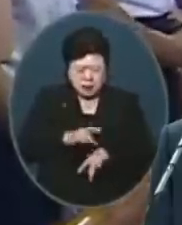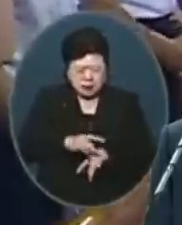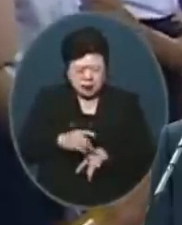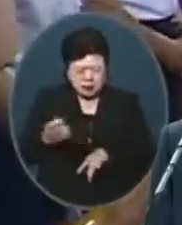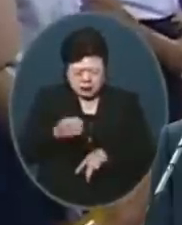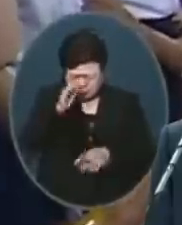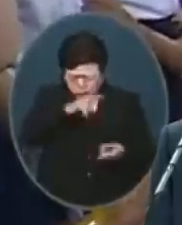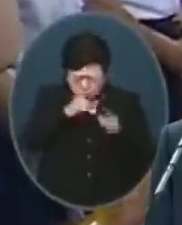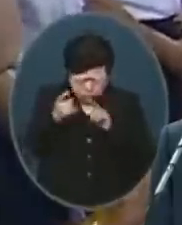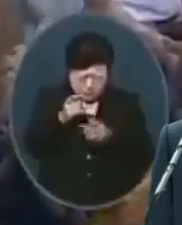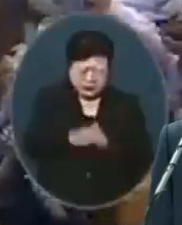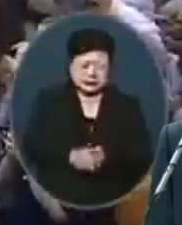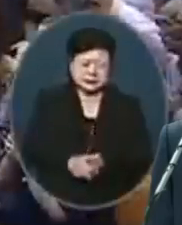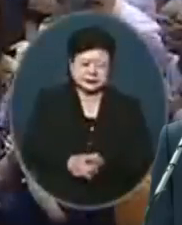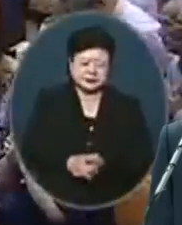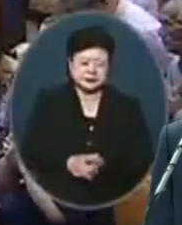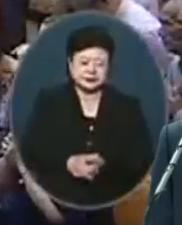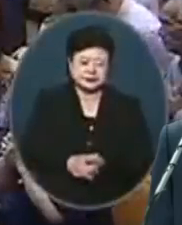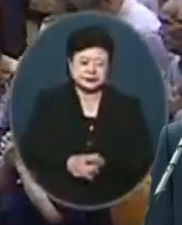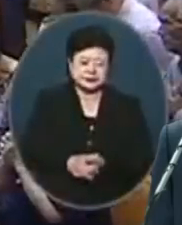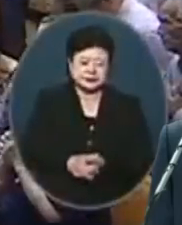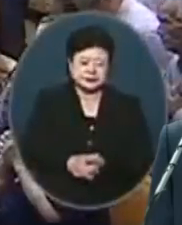사람,